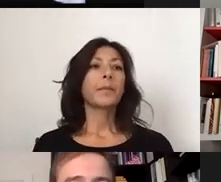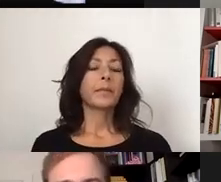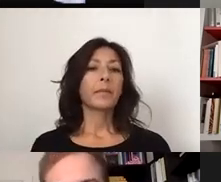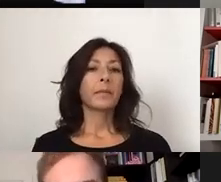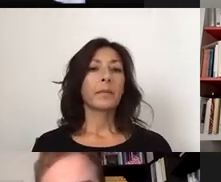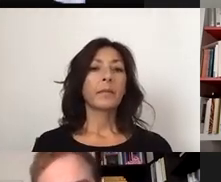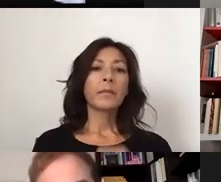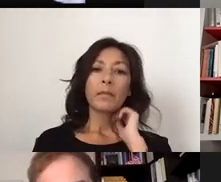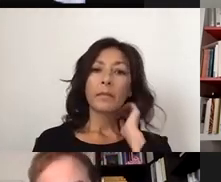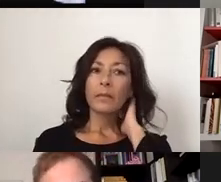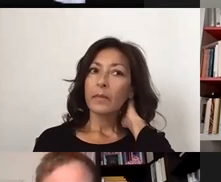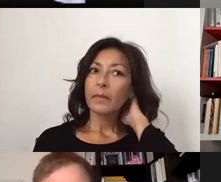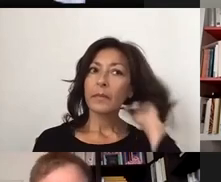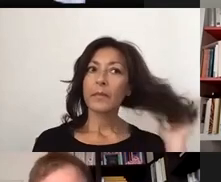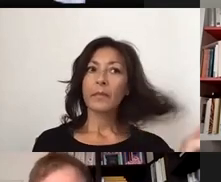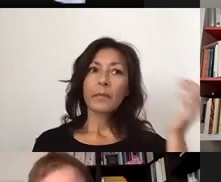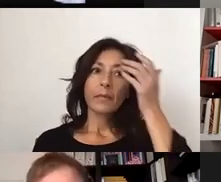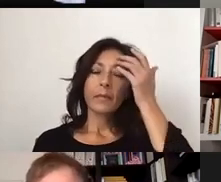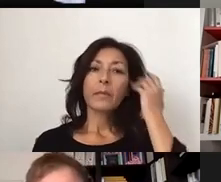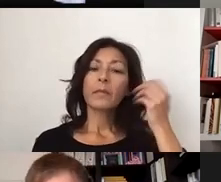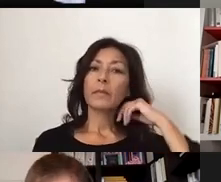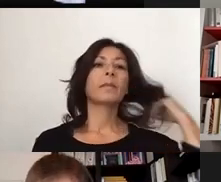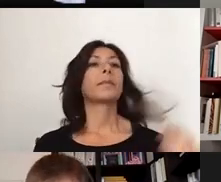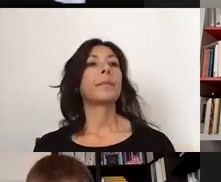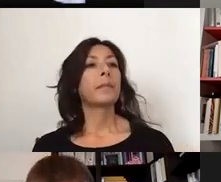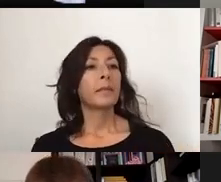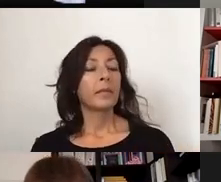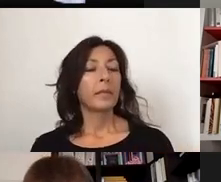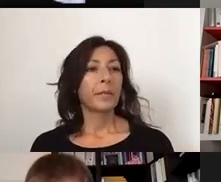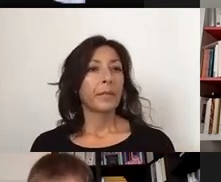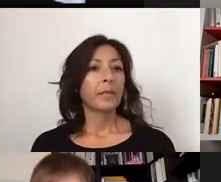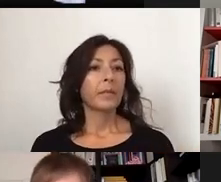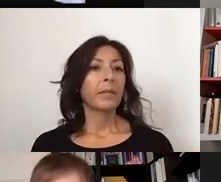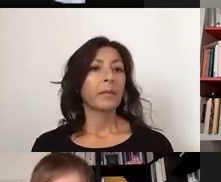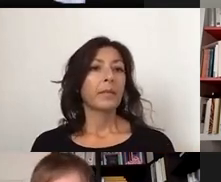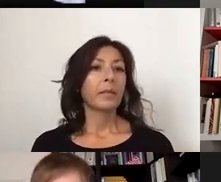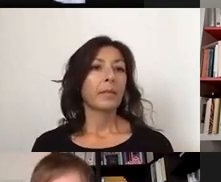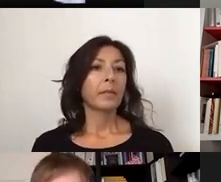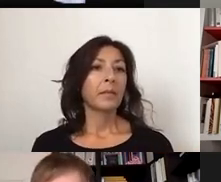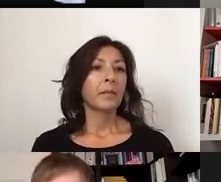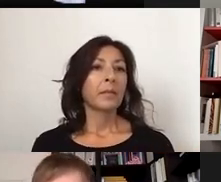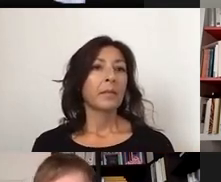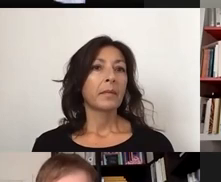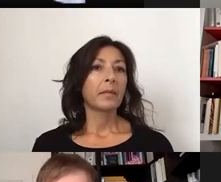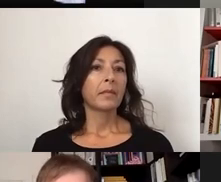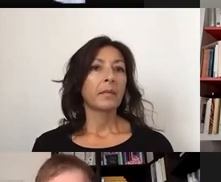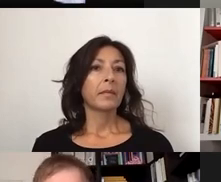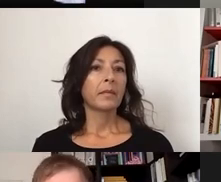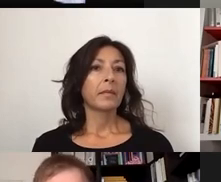soprattutto per quanto riguarda la capacità della comunicazione di gestire e di utilizzare gli strumenti